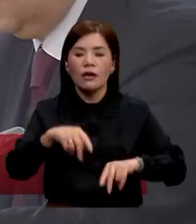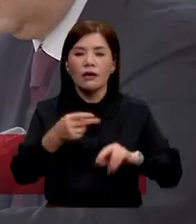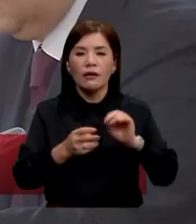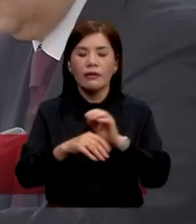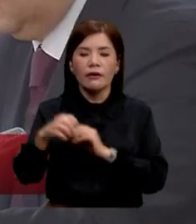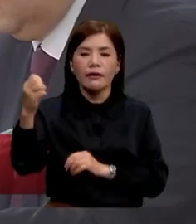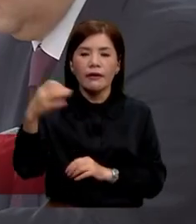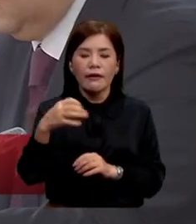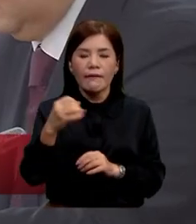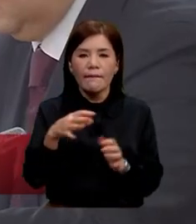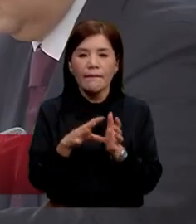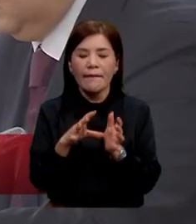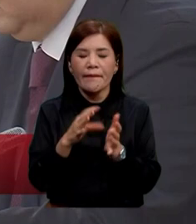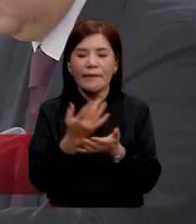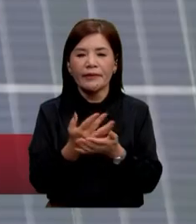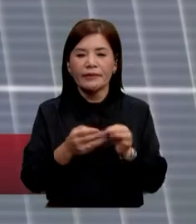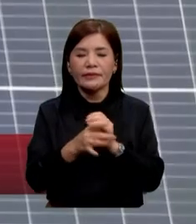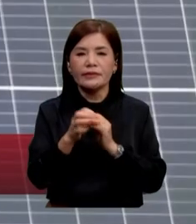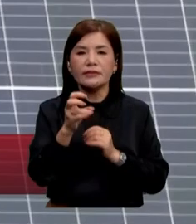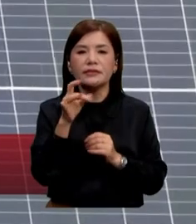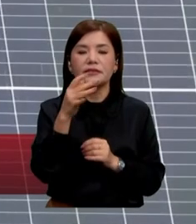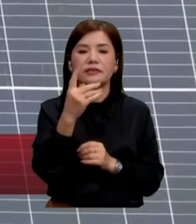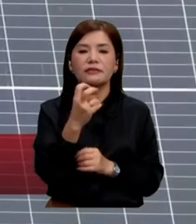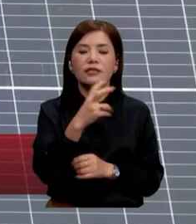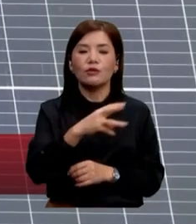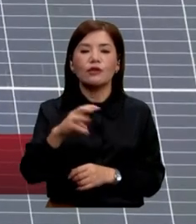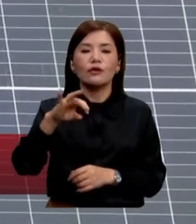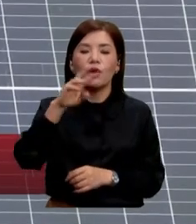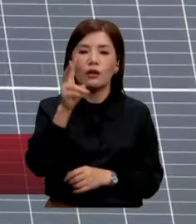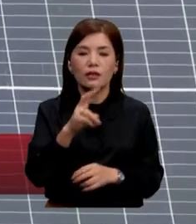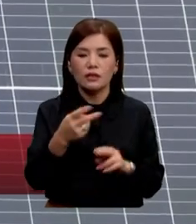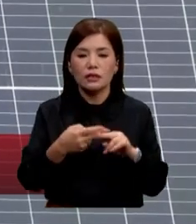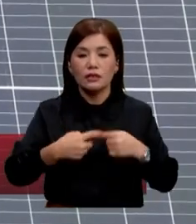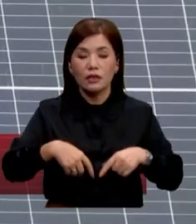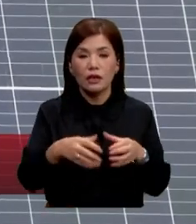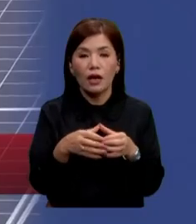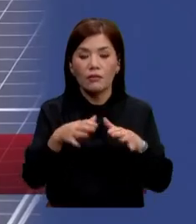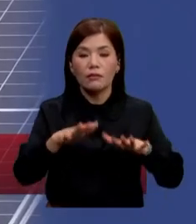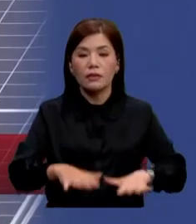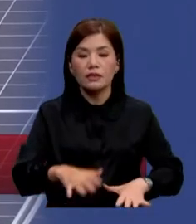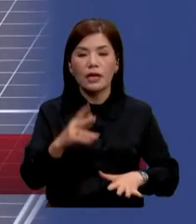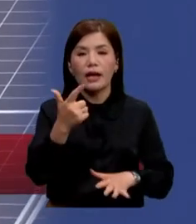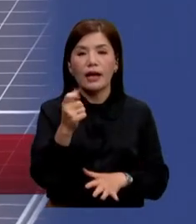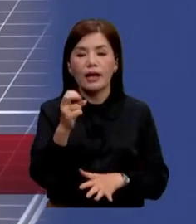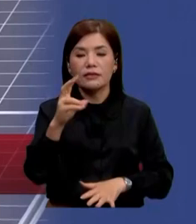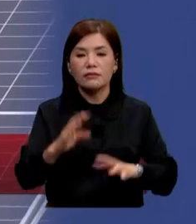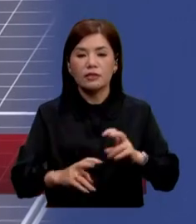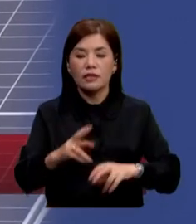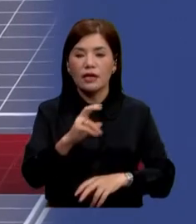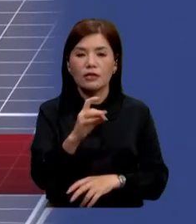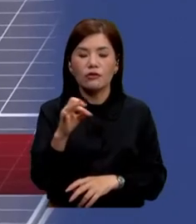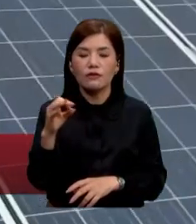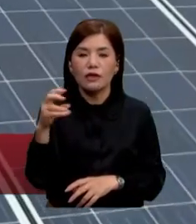электростанций в ряде регионов нашей страны. Еще почти 200 миллионов долларов венгерская компания вложит в месторождение газоконденсата